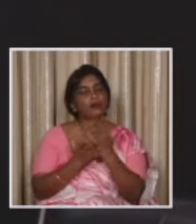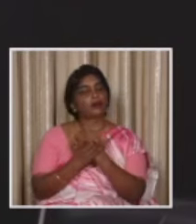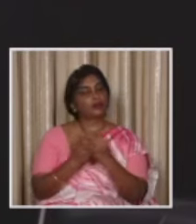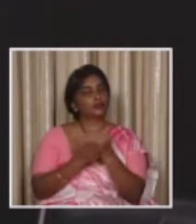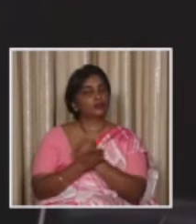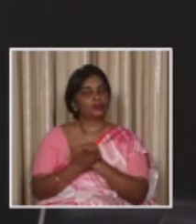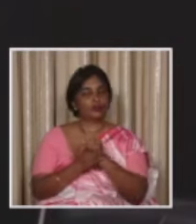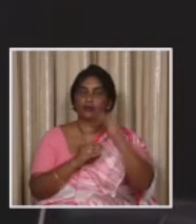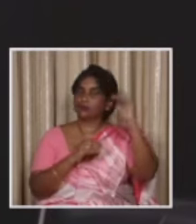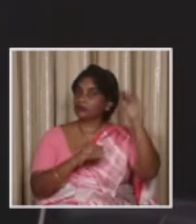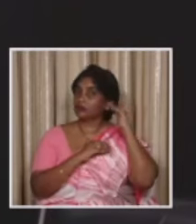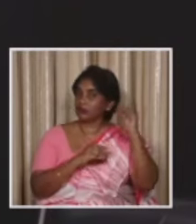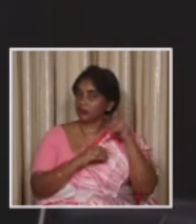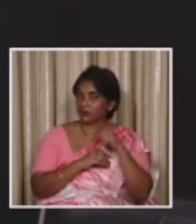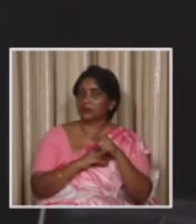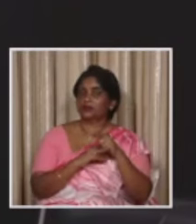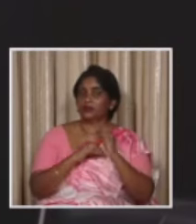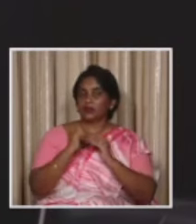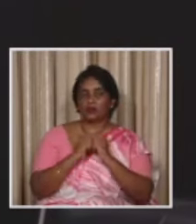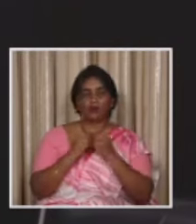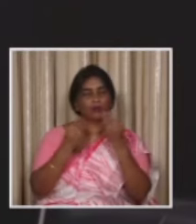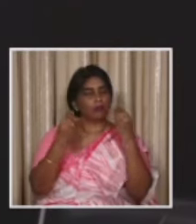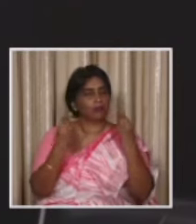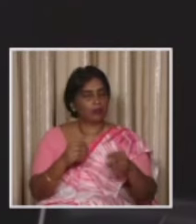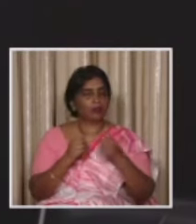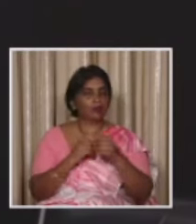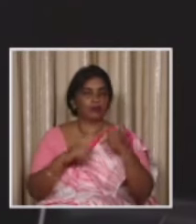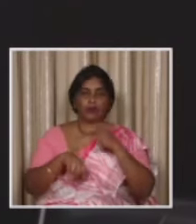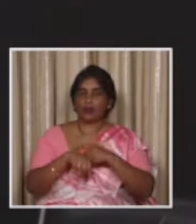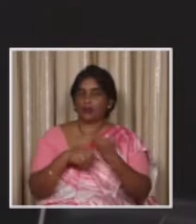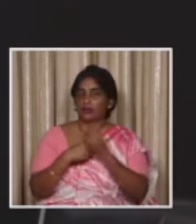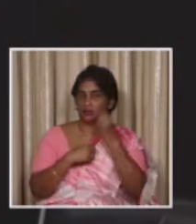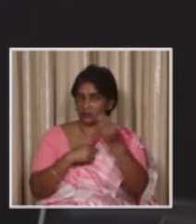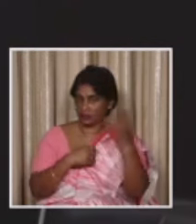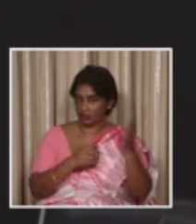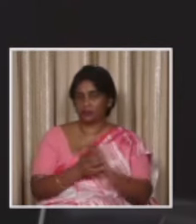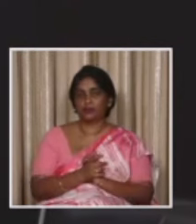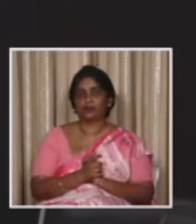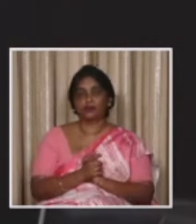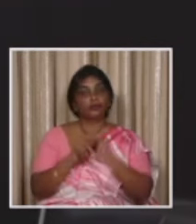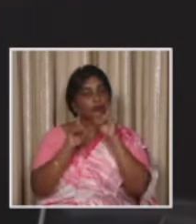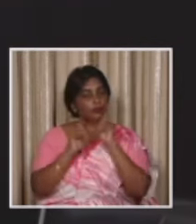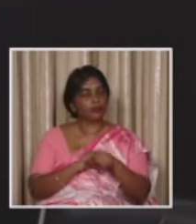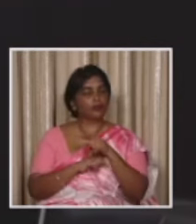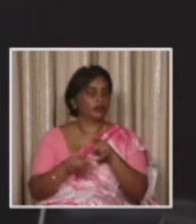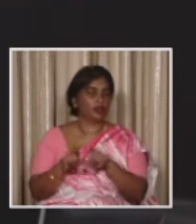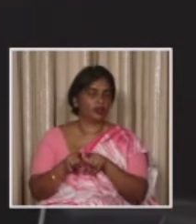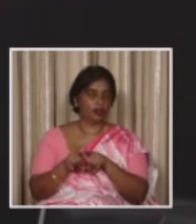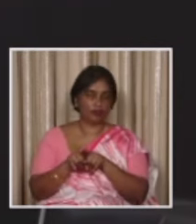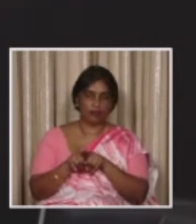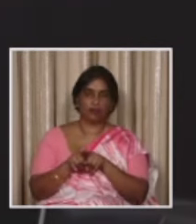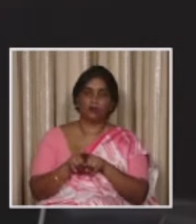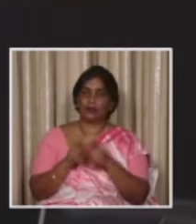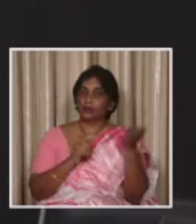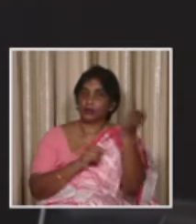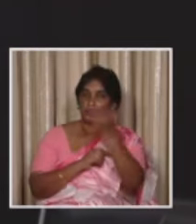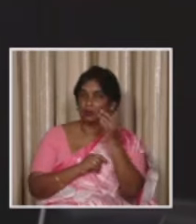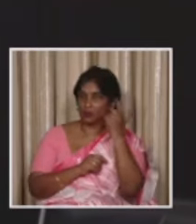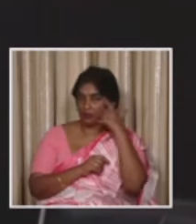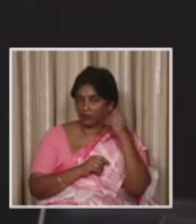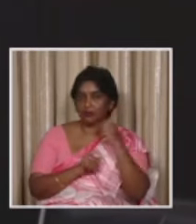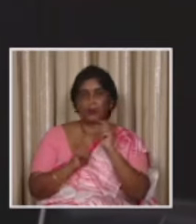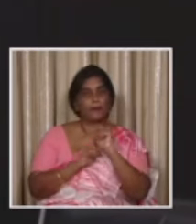සියලු මානෑනේ කටයුතු අපි ලිහිල් කරලා ඒ අවස්ථාව ලබා දුන්නා. ඒ වගේම තමයි තමුන්නාන්සේ මතකයි